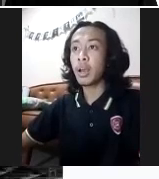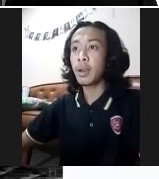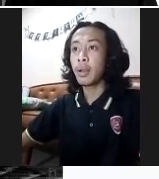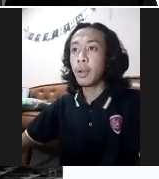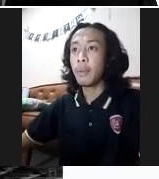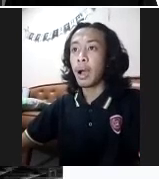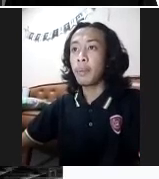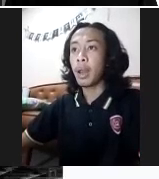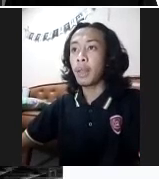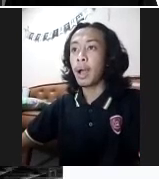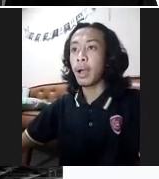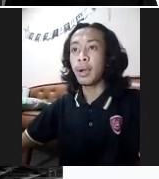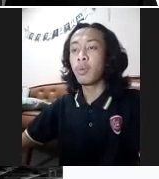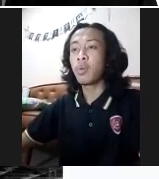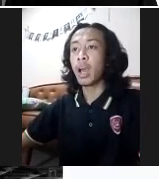menggunakan